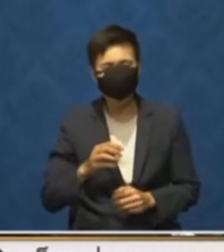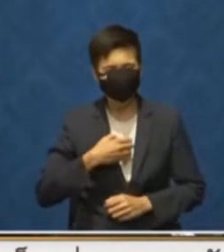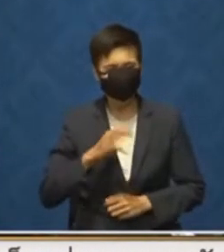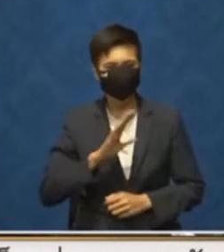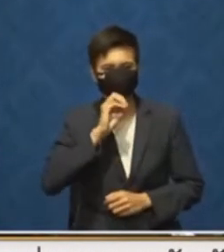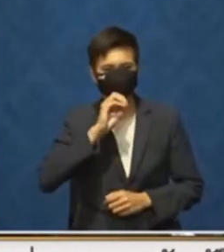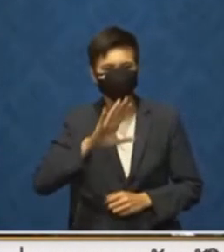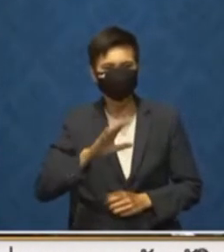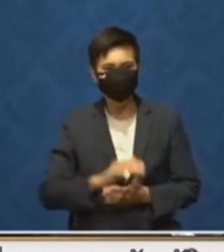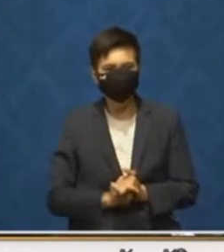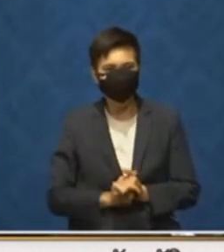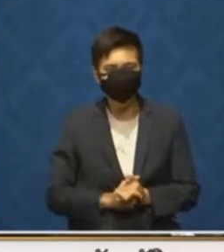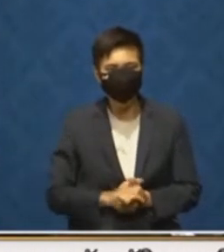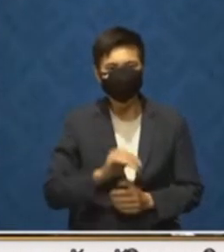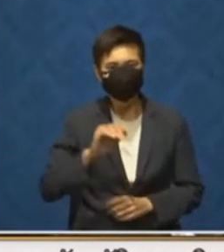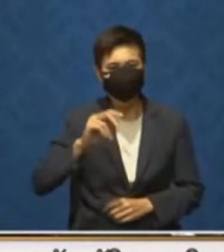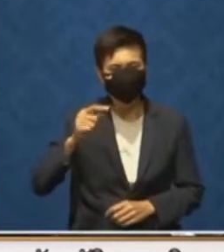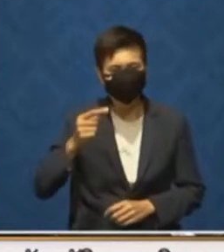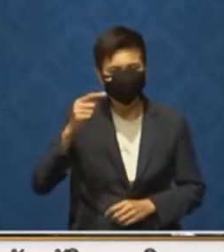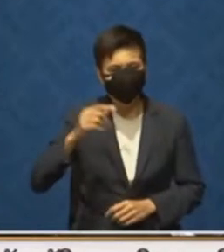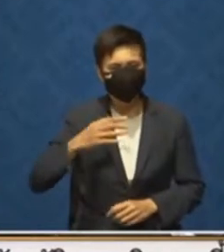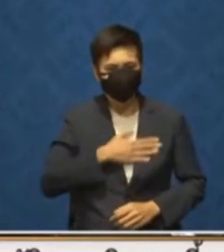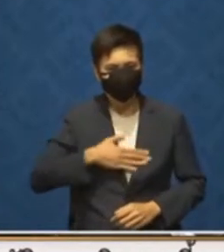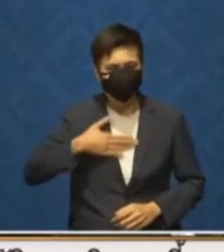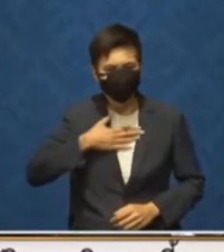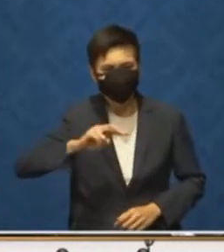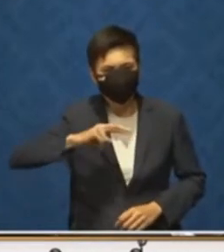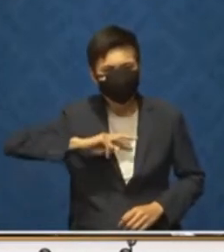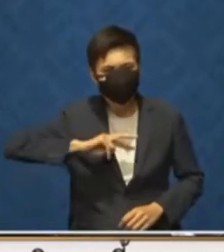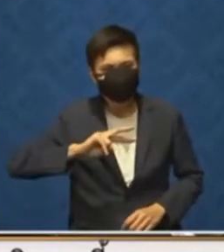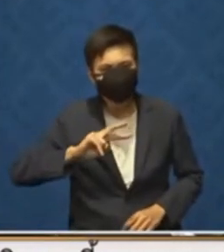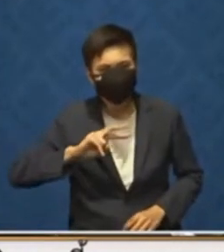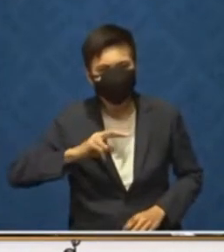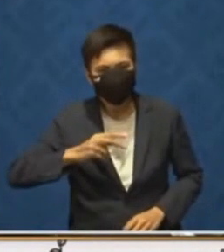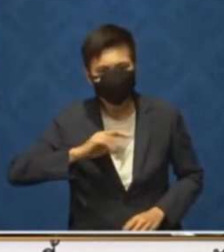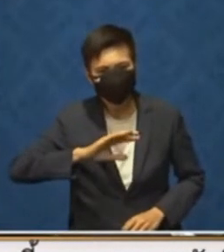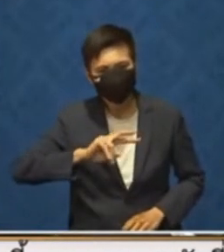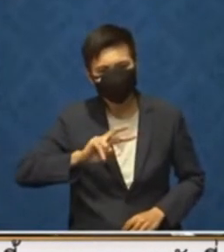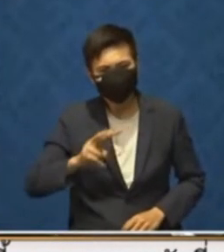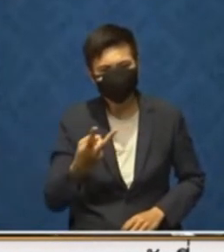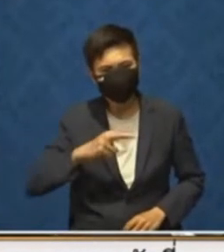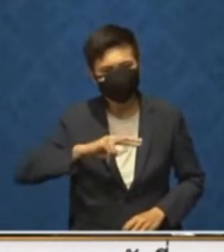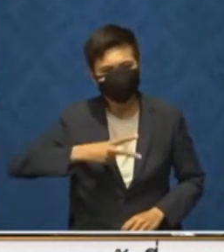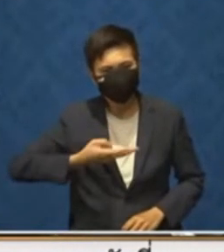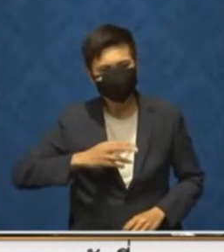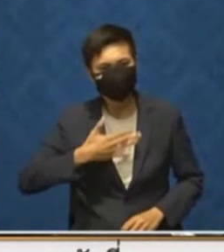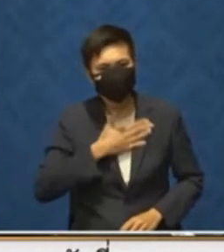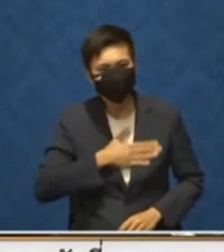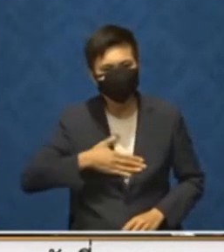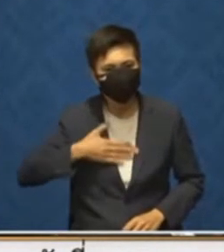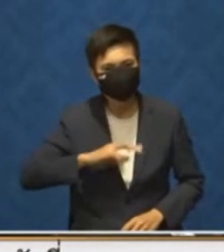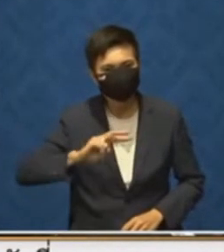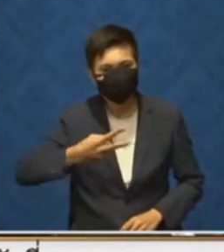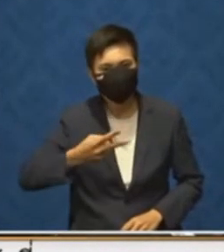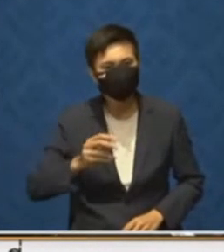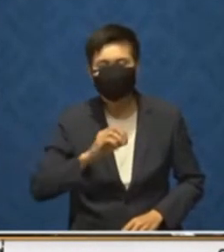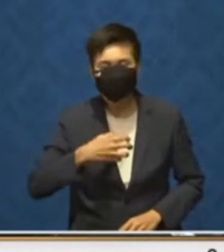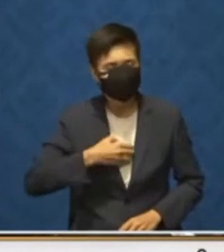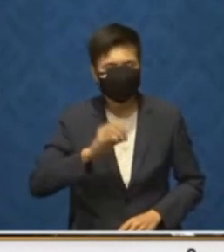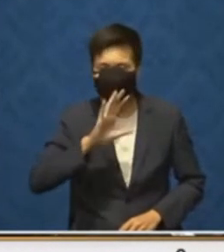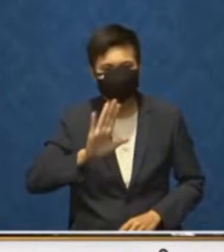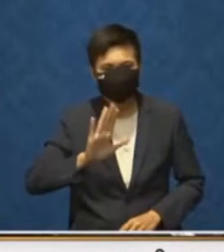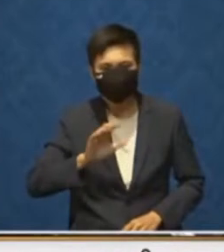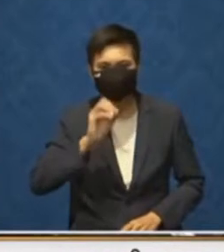ครับว่าไบโพล่าร์เรียกที่แต่ถ้าประธานที่เคารพครับผมอยากจะบอกจากดีครับว่าต่อไปนี้